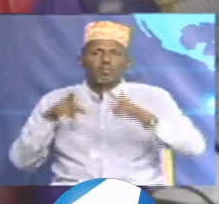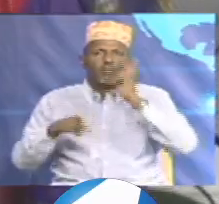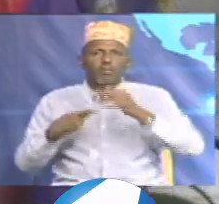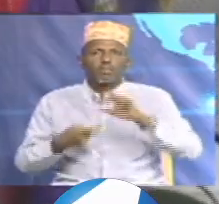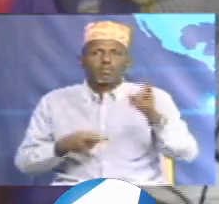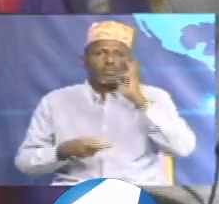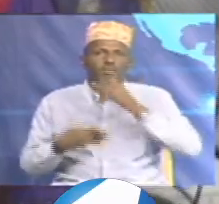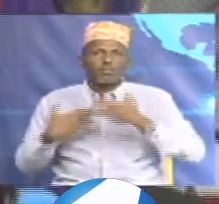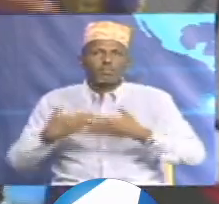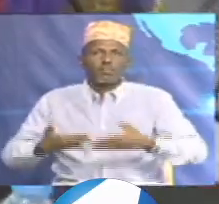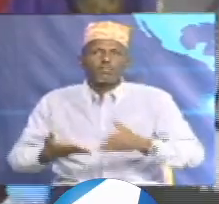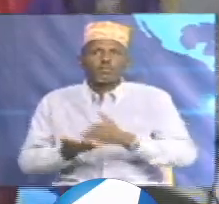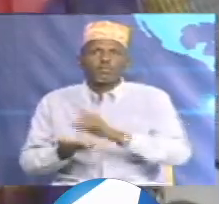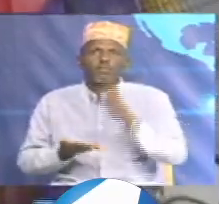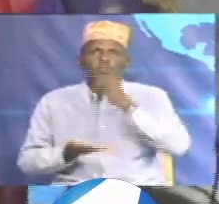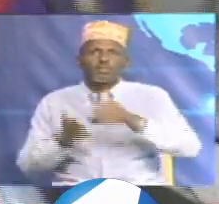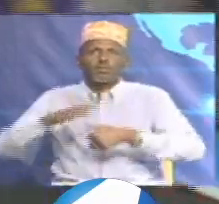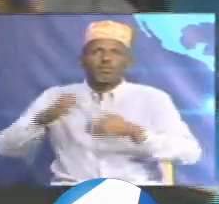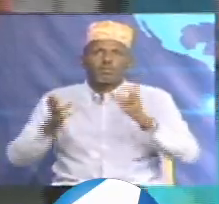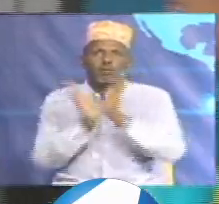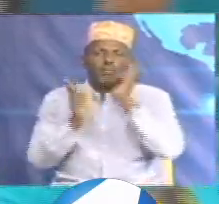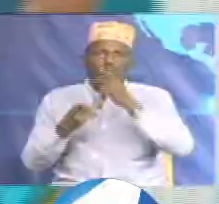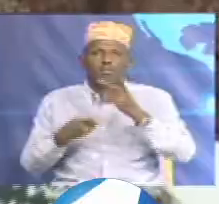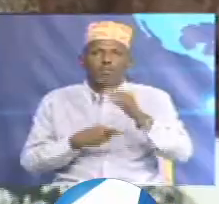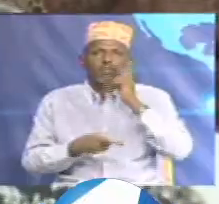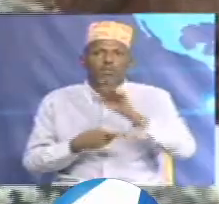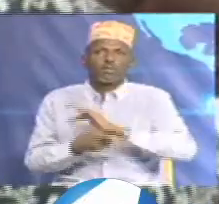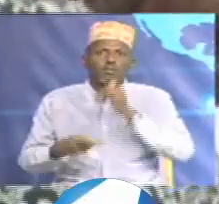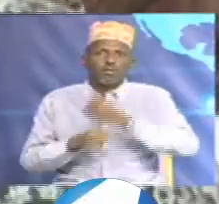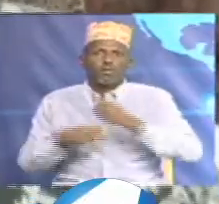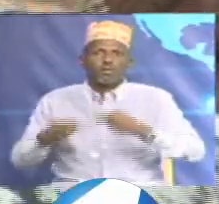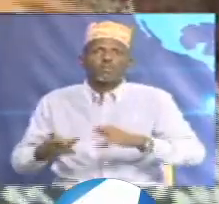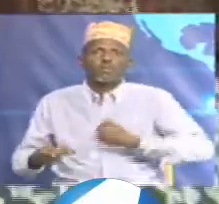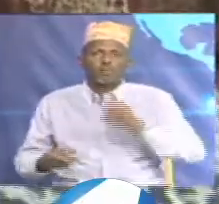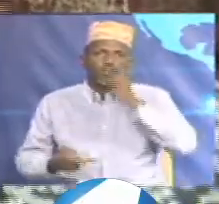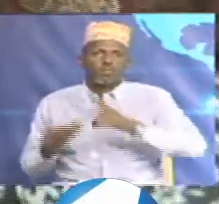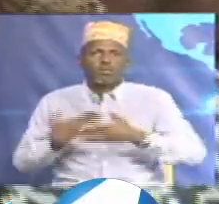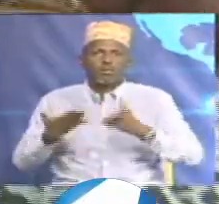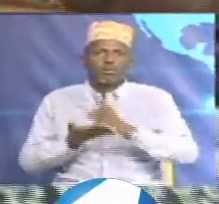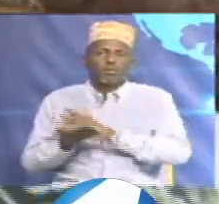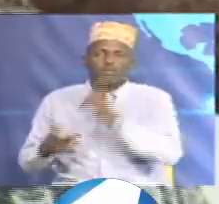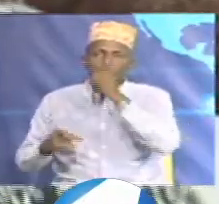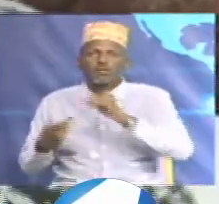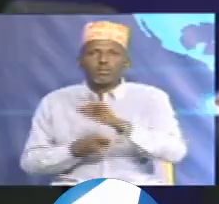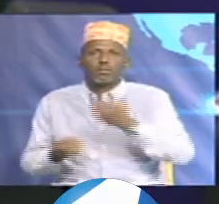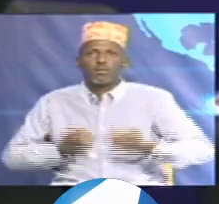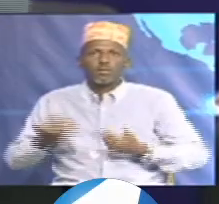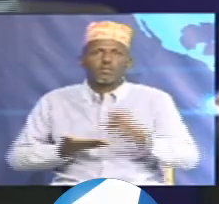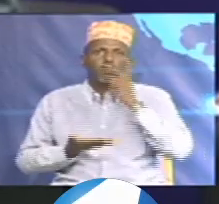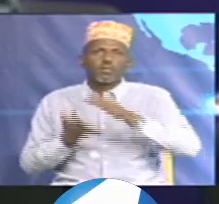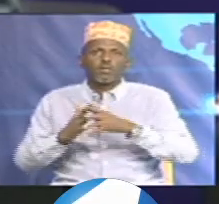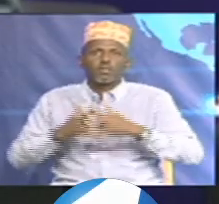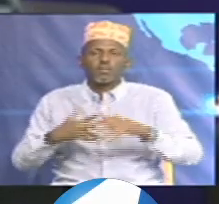Hikma Daoud, le secrétaire général de l'Union générale des travailleurs du Boussien, Younis Eid Wabeli, la coordinatrice du système des Nations